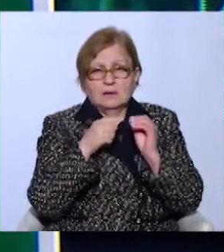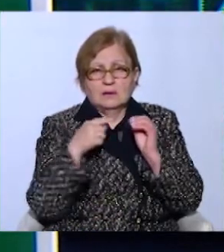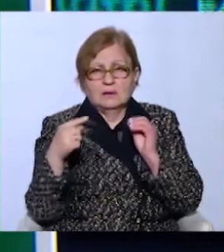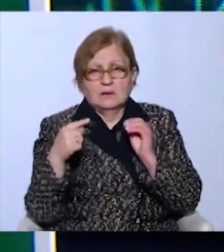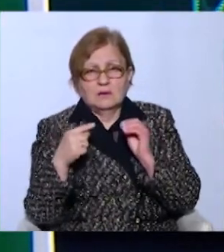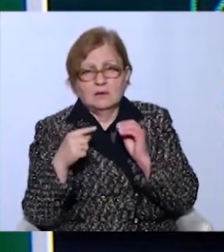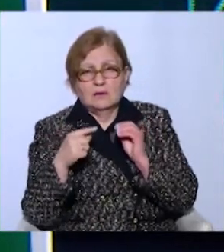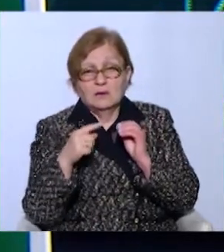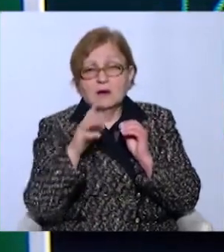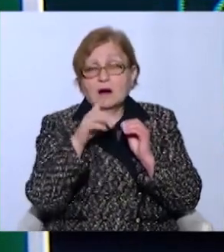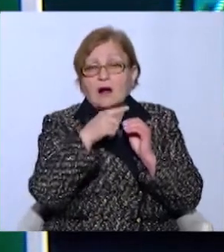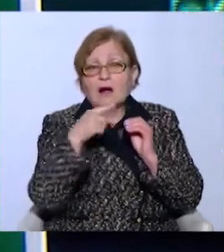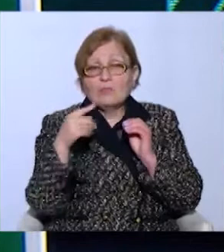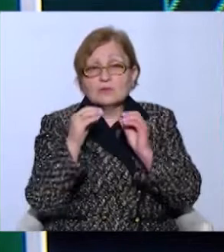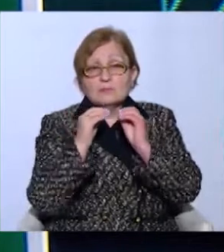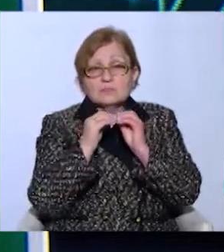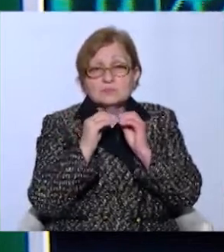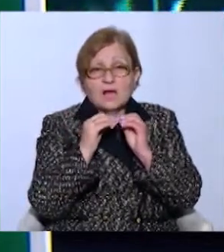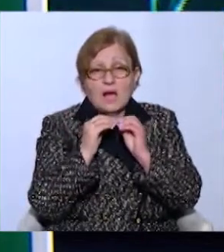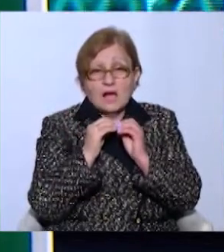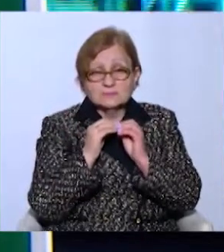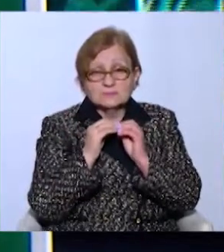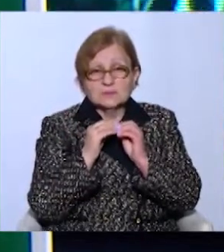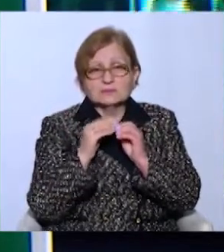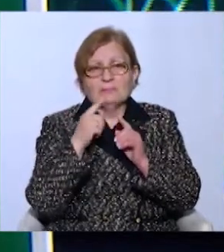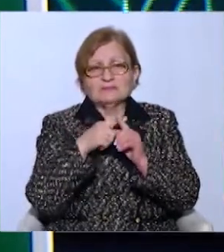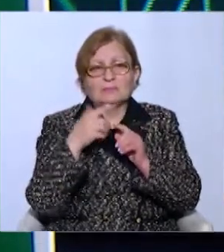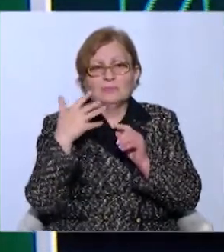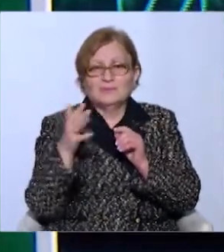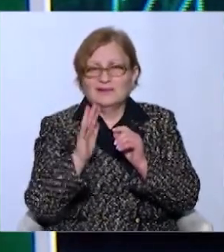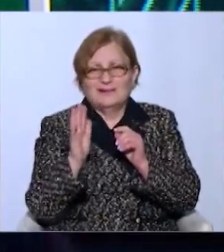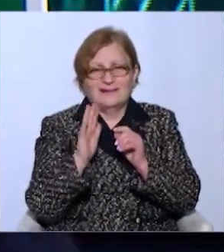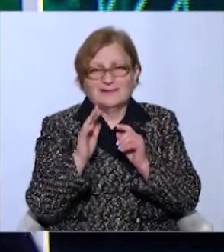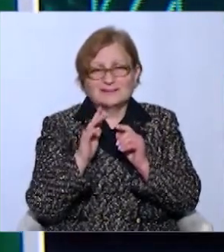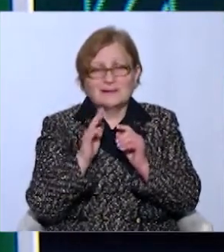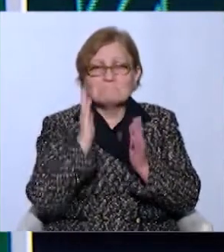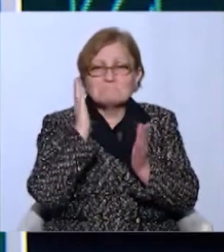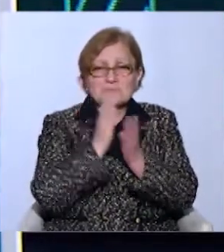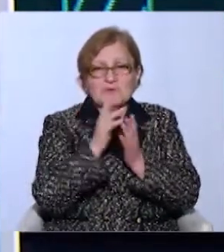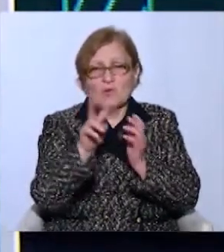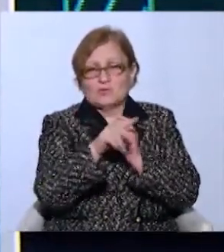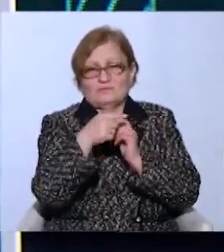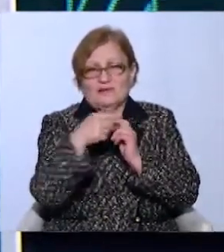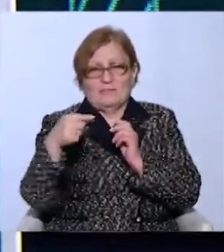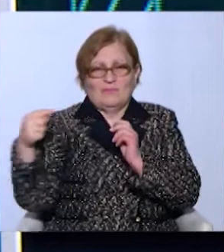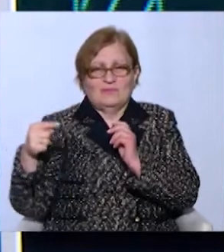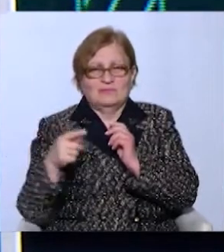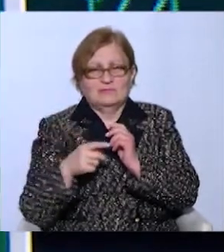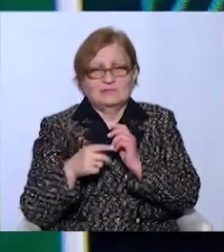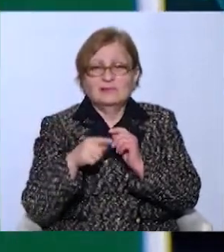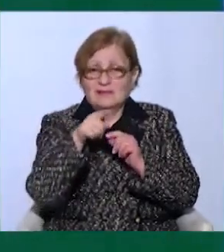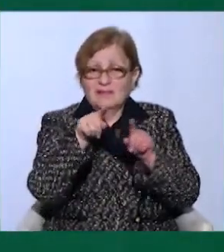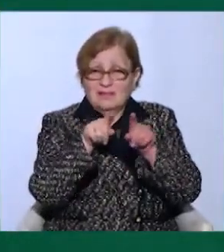და დამატებული 5 არამძდა არამძდა ძალიან უხეში შეცდომა ეს დაიმახსოვრეთ და რატომ თქვი ახლა მე ეს აი აქ